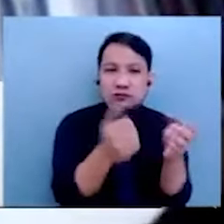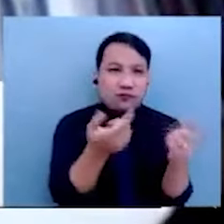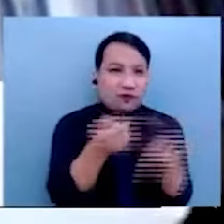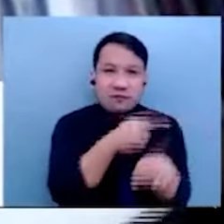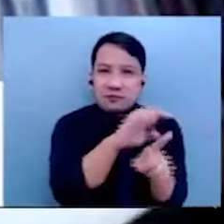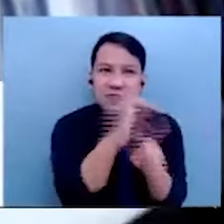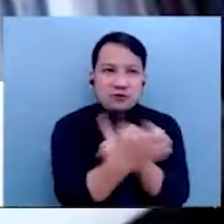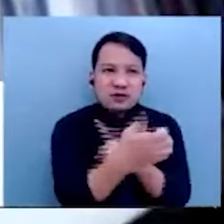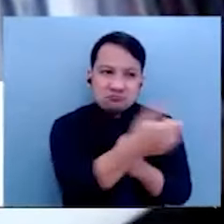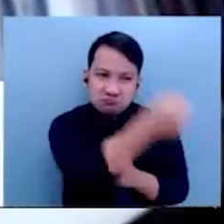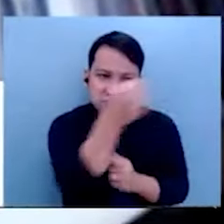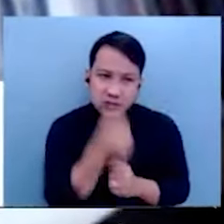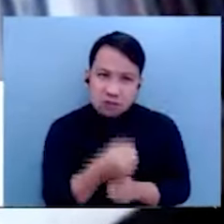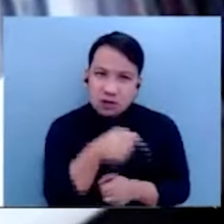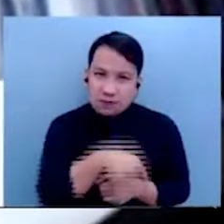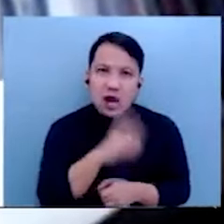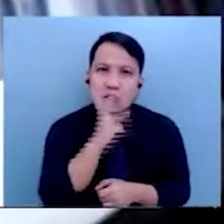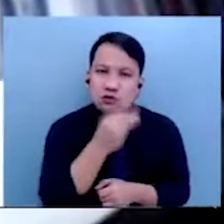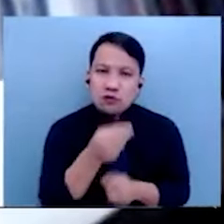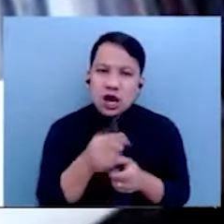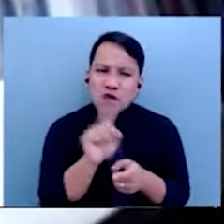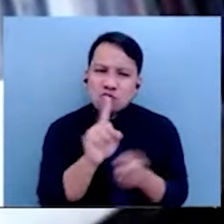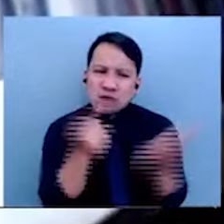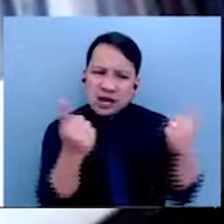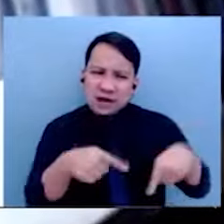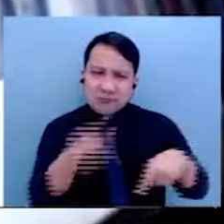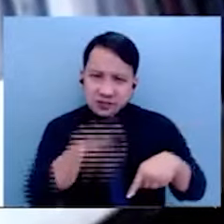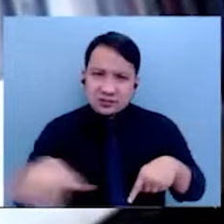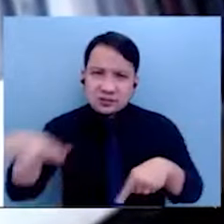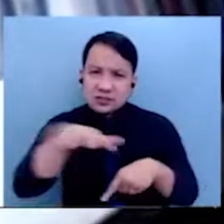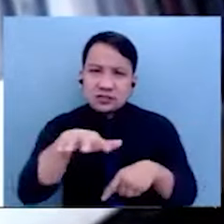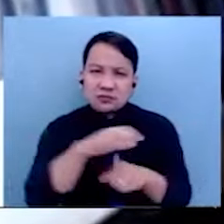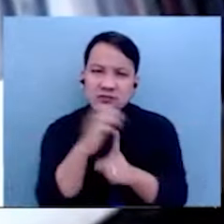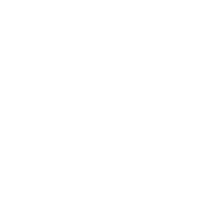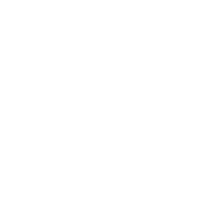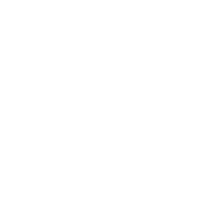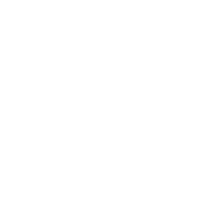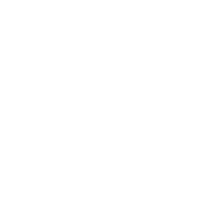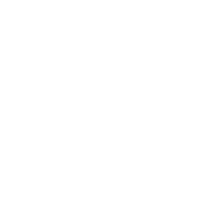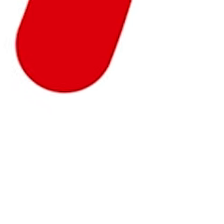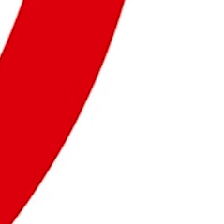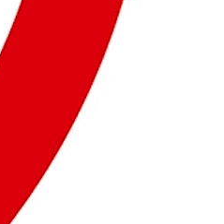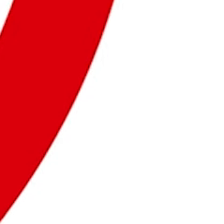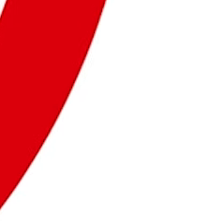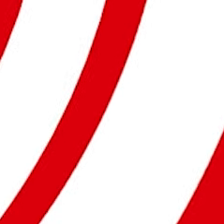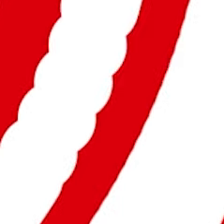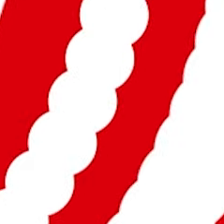kung ano yung magiging epekto nito sa pangkalahatan. Maraming salamat.